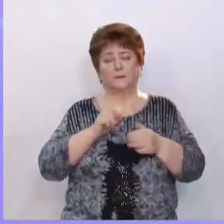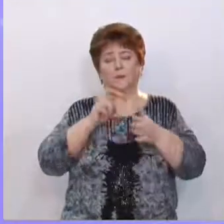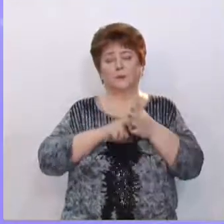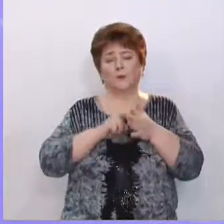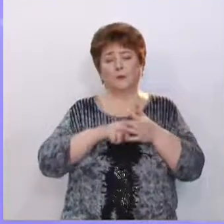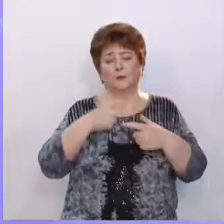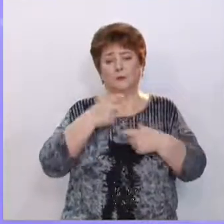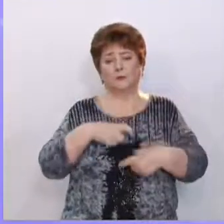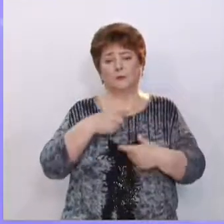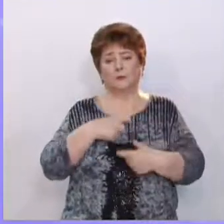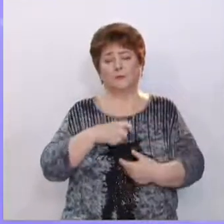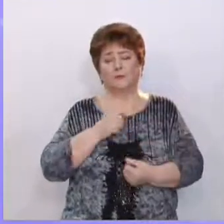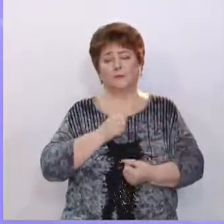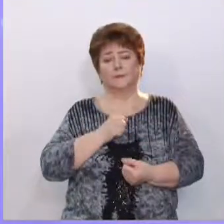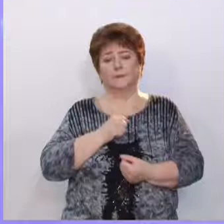Проверьте себя.